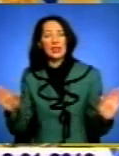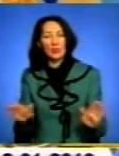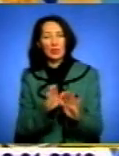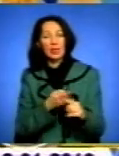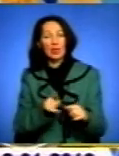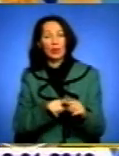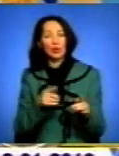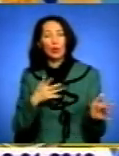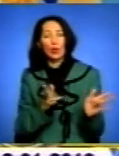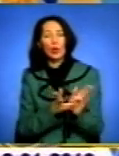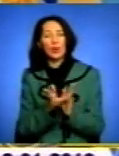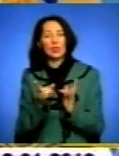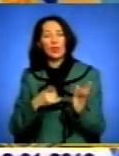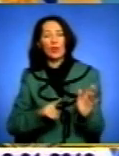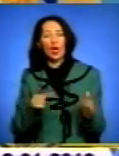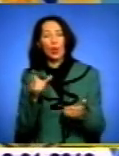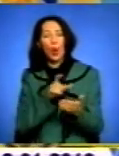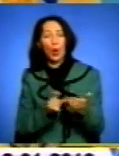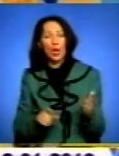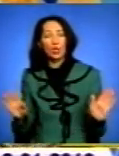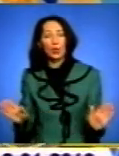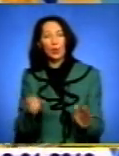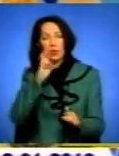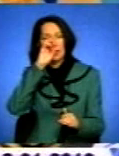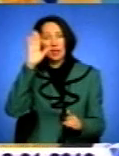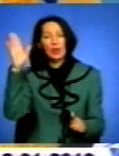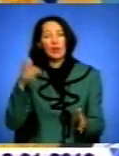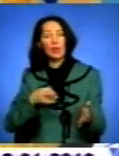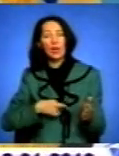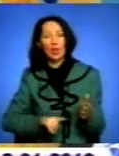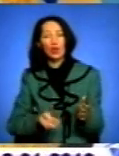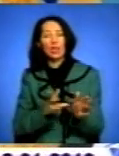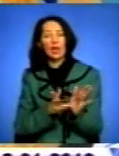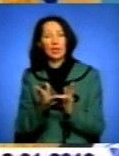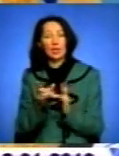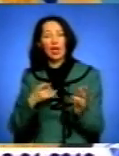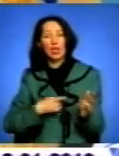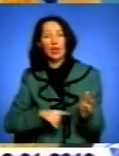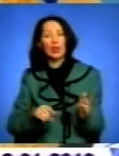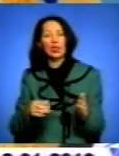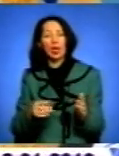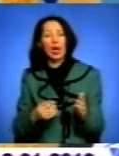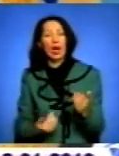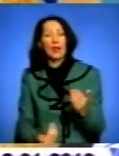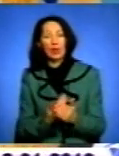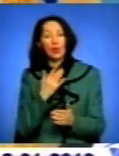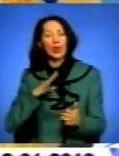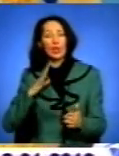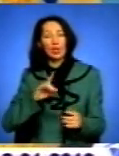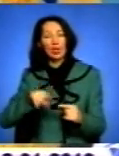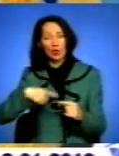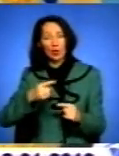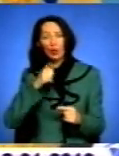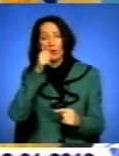і славитиме народження Христа і народження нової надії на те, що наступний рік